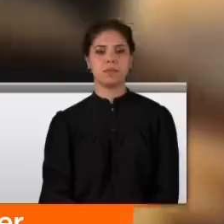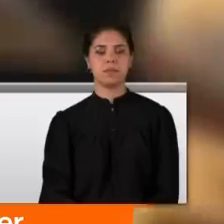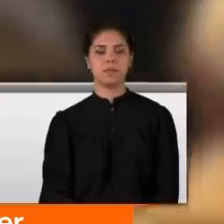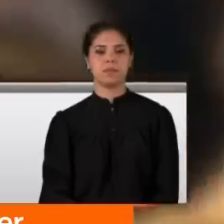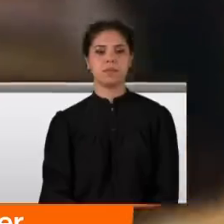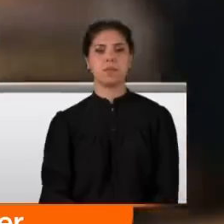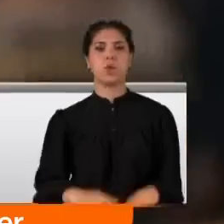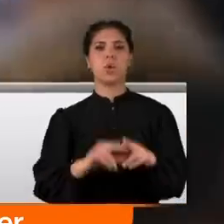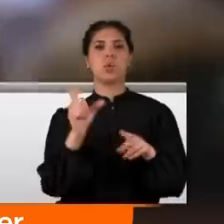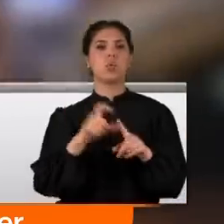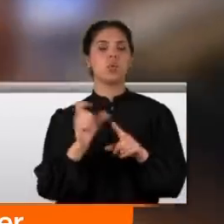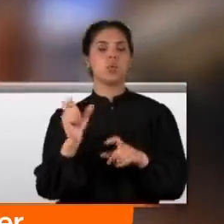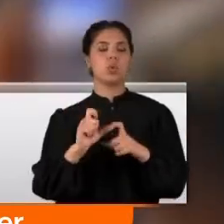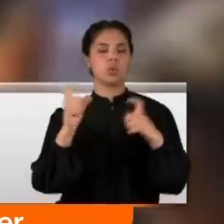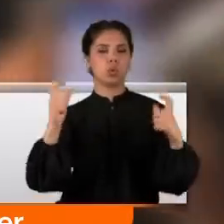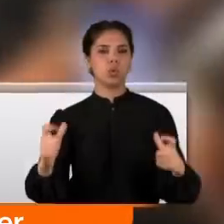Kudüs